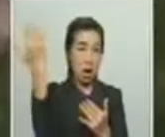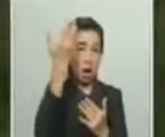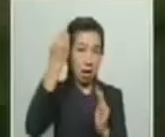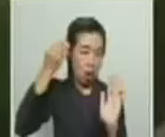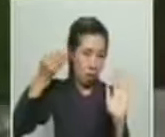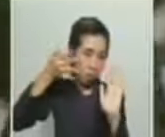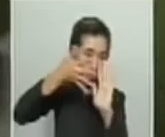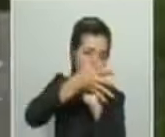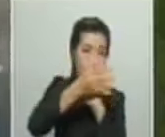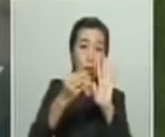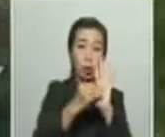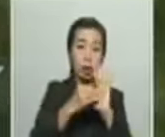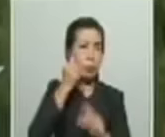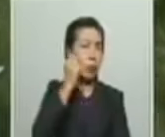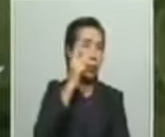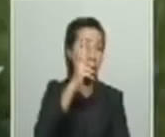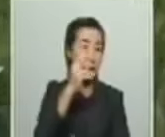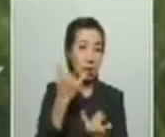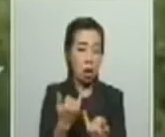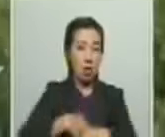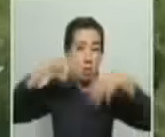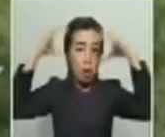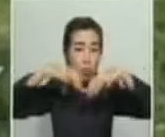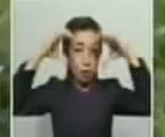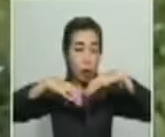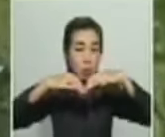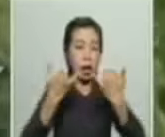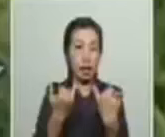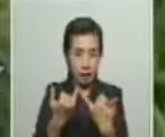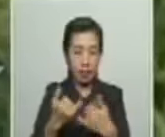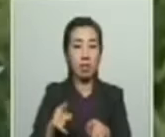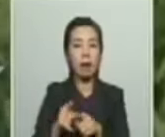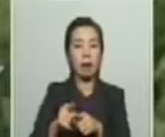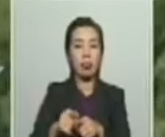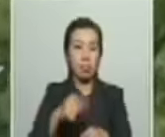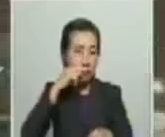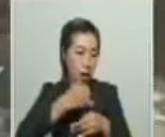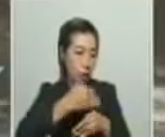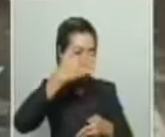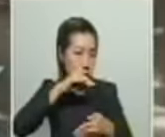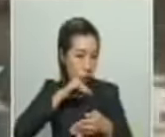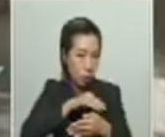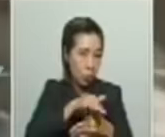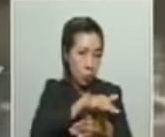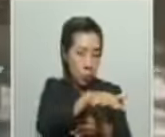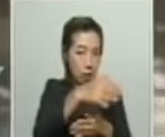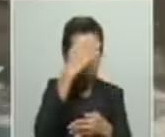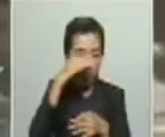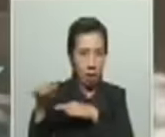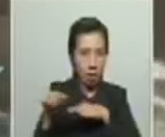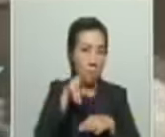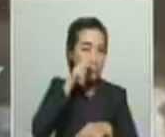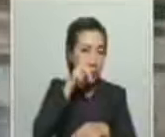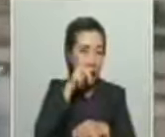ในพื้นที่กรุงเทพใน 2-3 วันนี้เนี่ยจะมีฝนตกกระจายตอนนี้ก็เตรียมพร่องน้ำลงในคลองหลักเพื่อใช้ในการรับน้ำนะคะส่